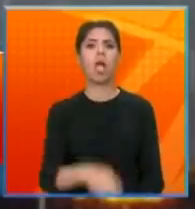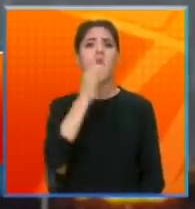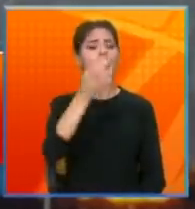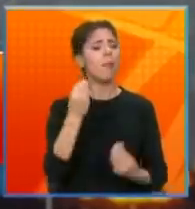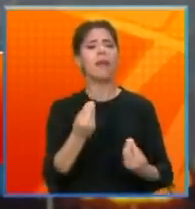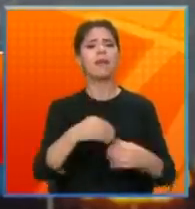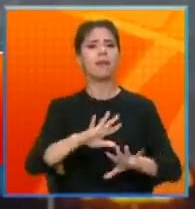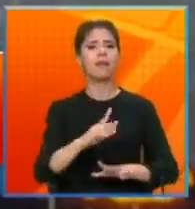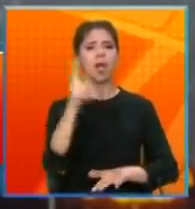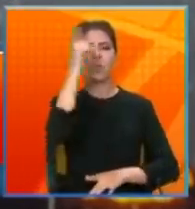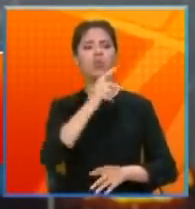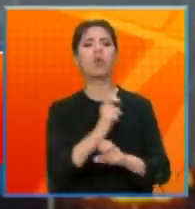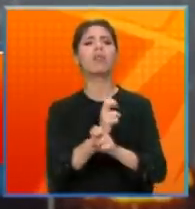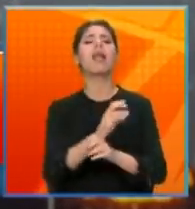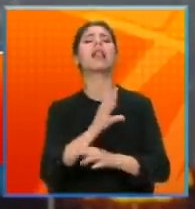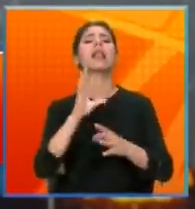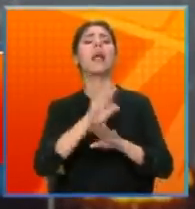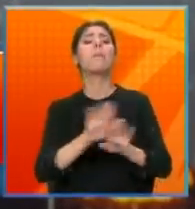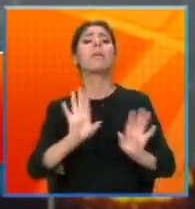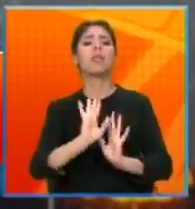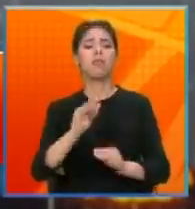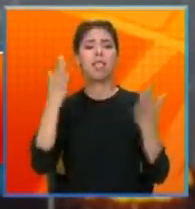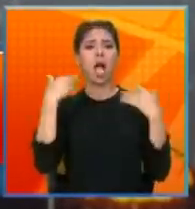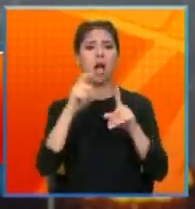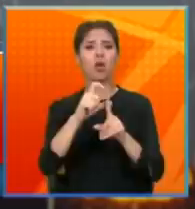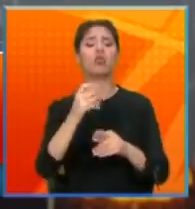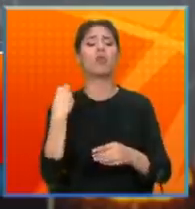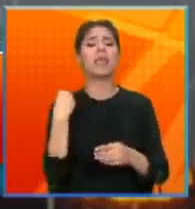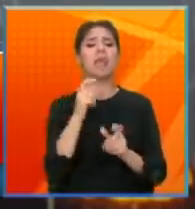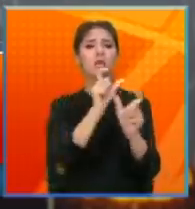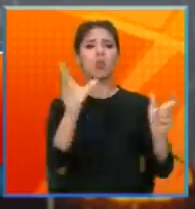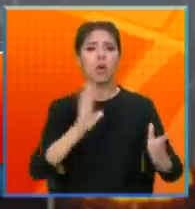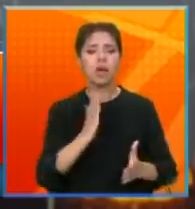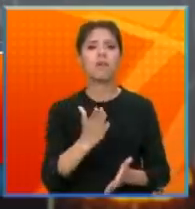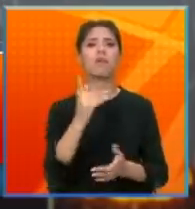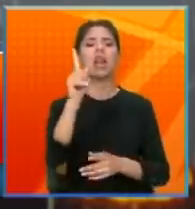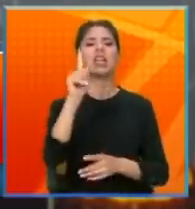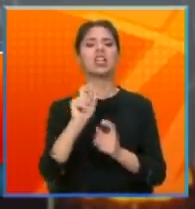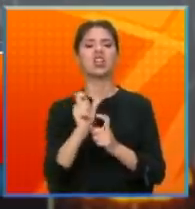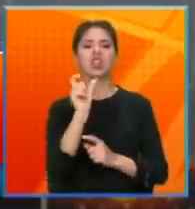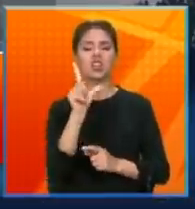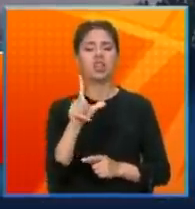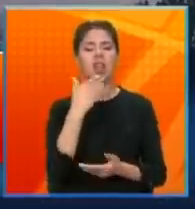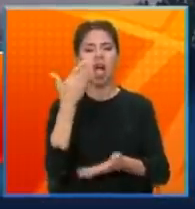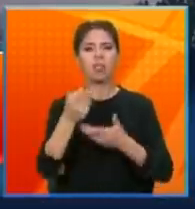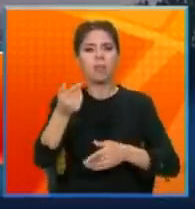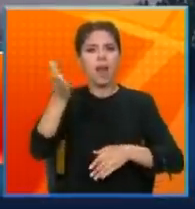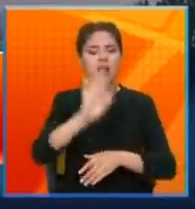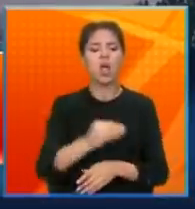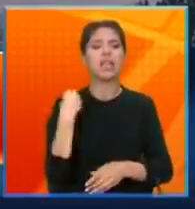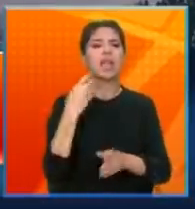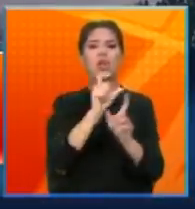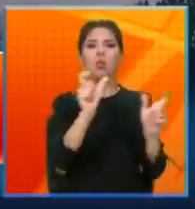Haberler iyi değil çünkü tehlike henüz geçmiş değil. Meteorolojiden yeni uyarılar gelmeye devam ediyor. Işıl Açıkel aktaracak o yeni uyarıları